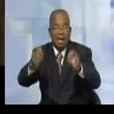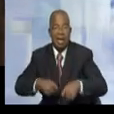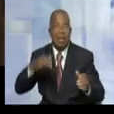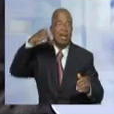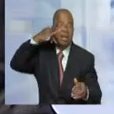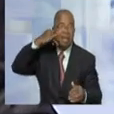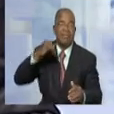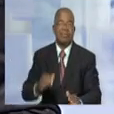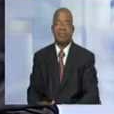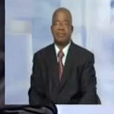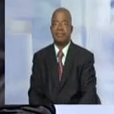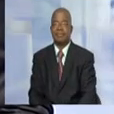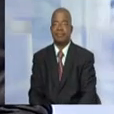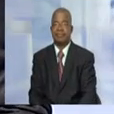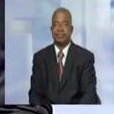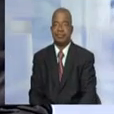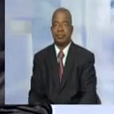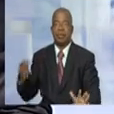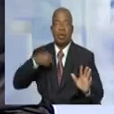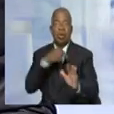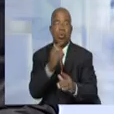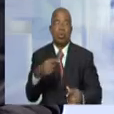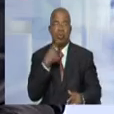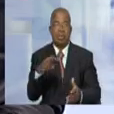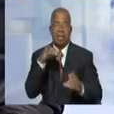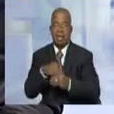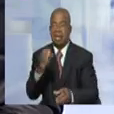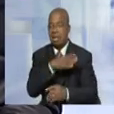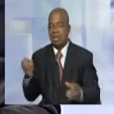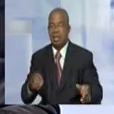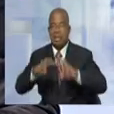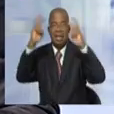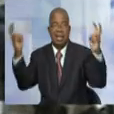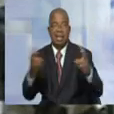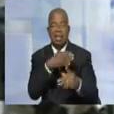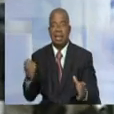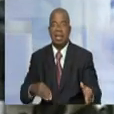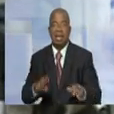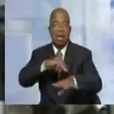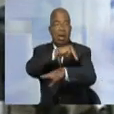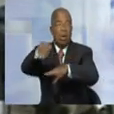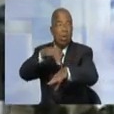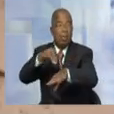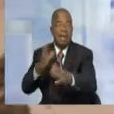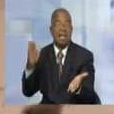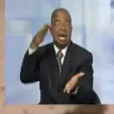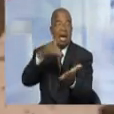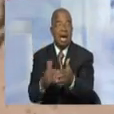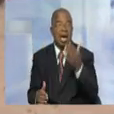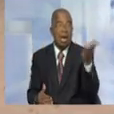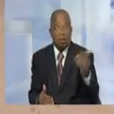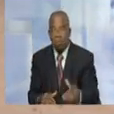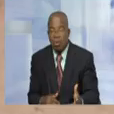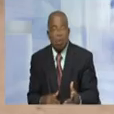transports. Nous vous le disions dans nos titres, 5 corps de personnes en tenue militaire ont été découverts hier dimanche dans